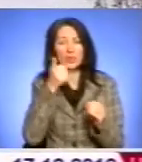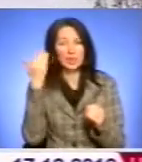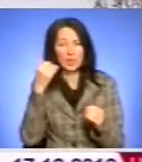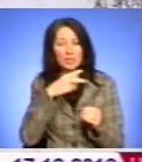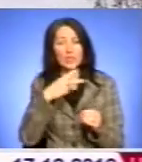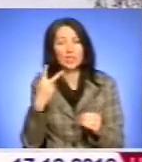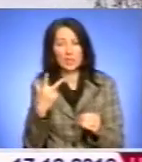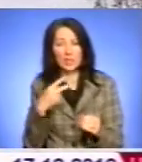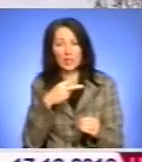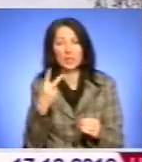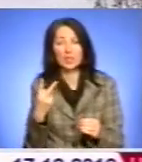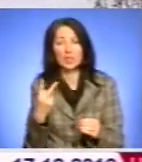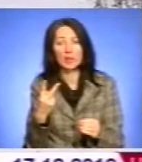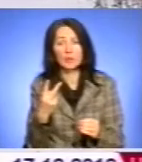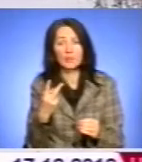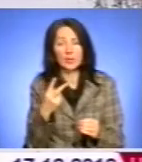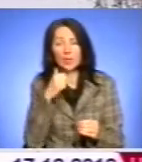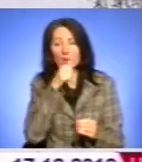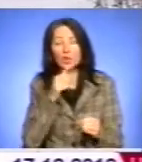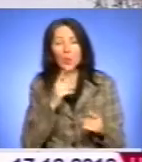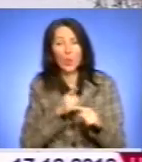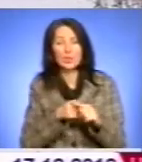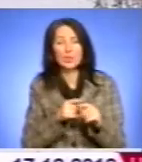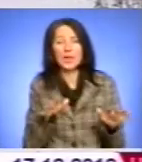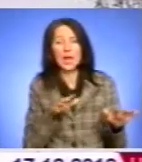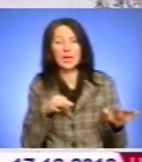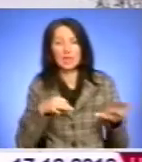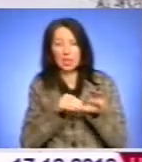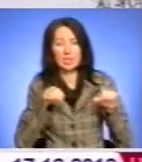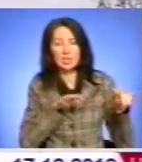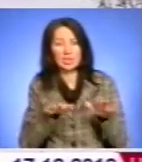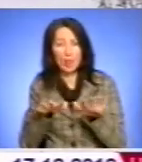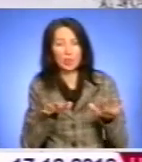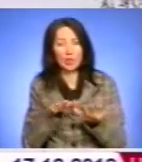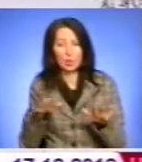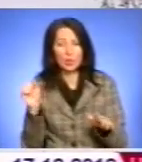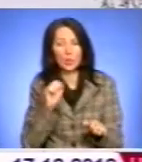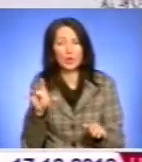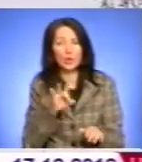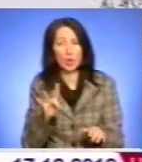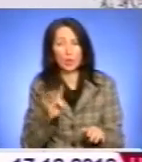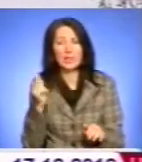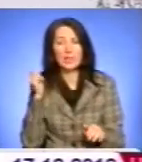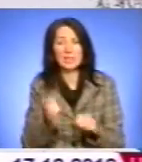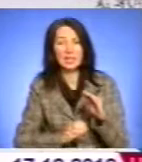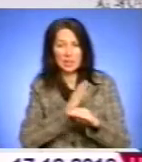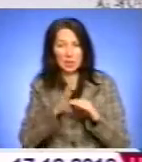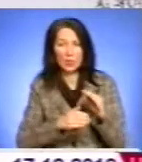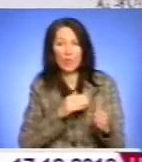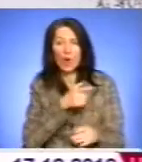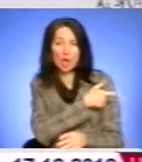2003-2002 рік і плюс землетрус в Теребовлянському районі. Тиждень цілодобового чергування наших управлінь